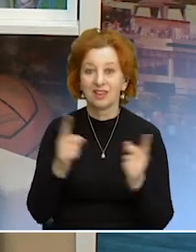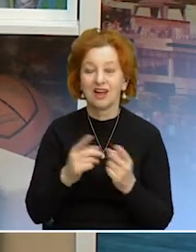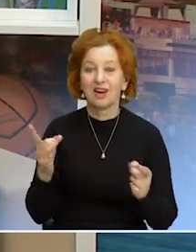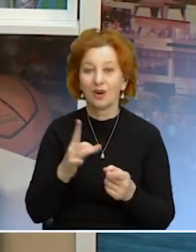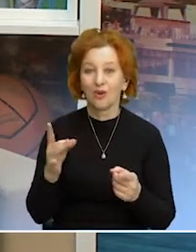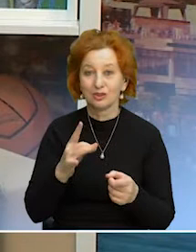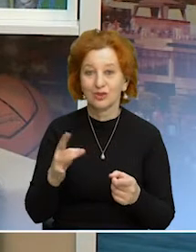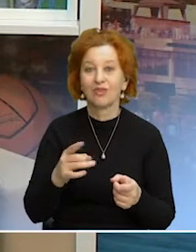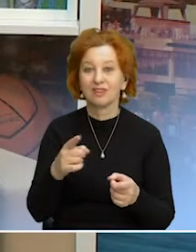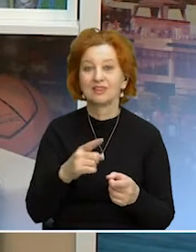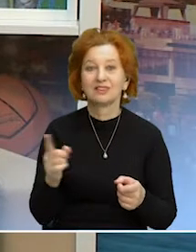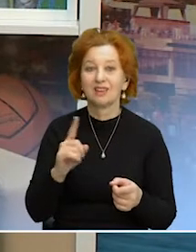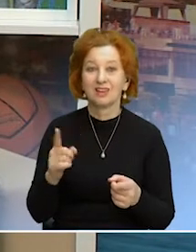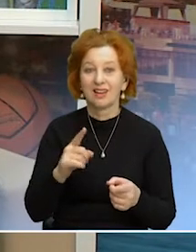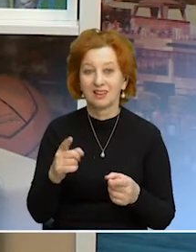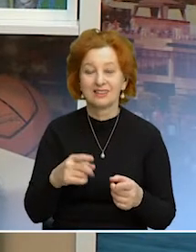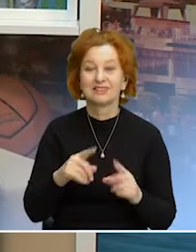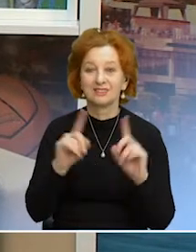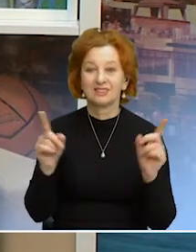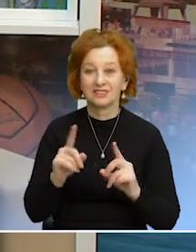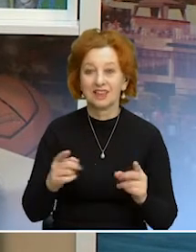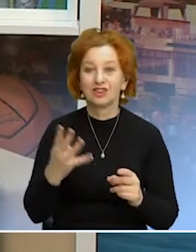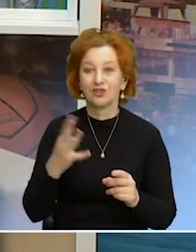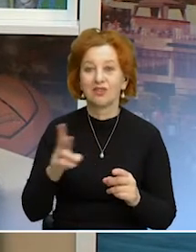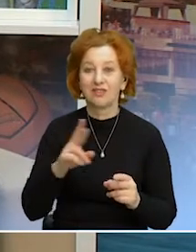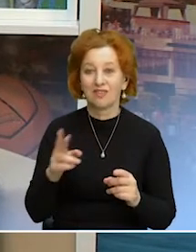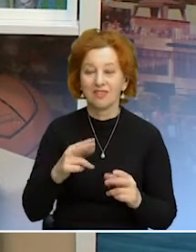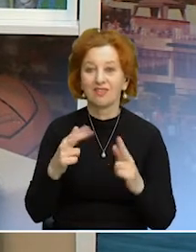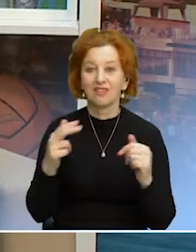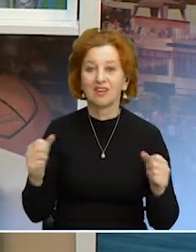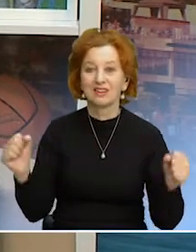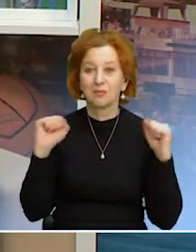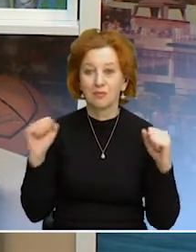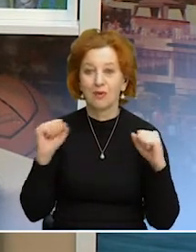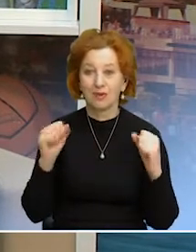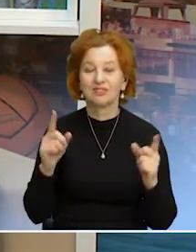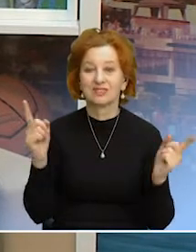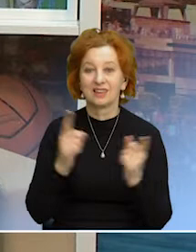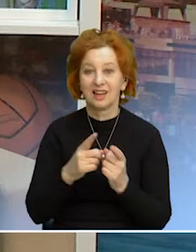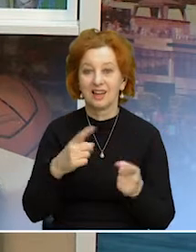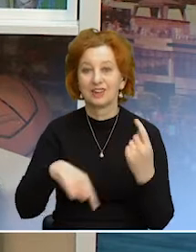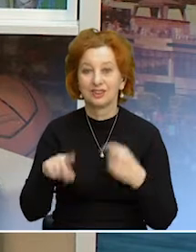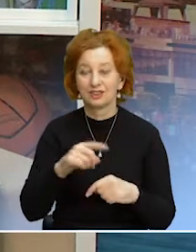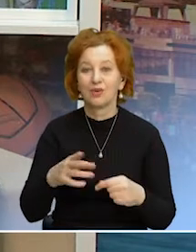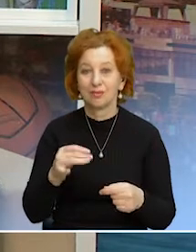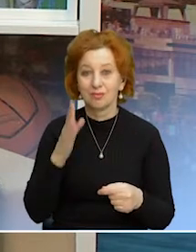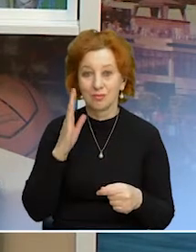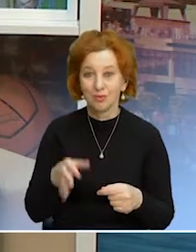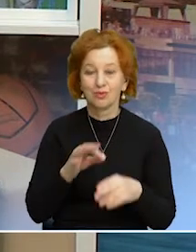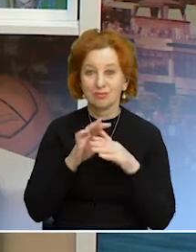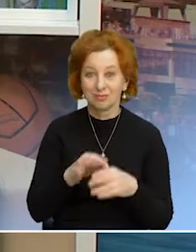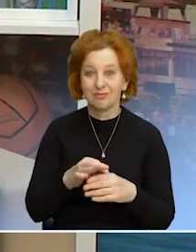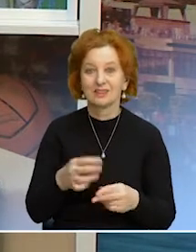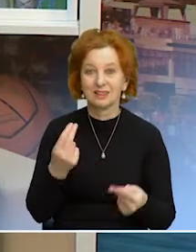встречу «Ростов-Дон», «Звенигородская звезда». Напомню, 4 января во дворце спорта. Гандбольная встреча, серьезные девчонки против